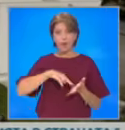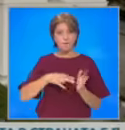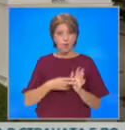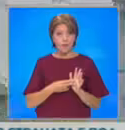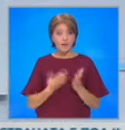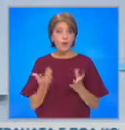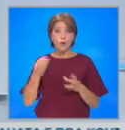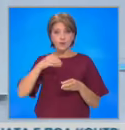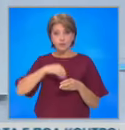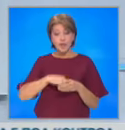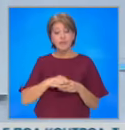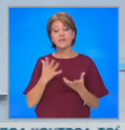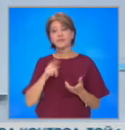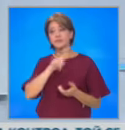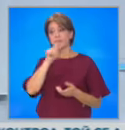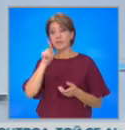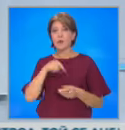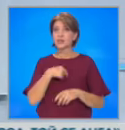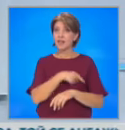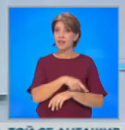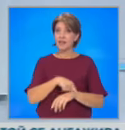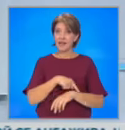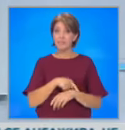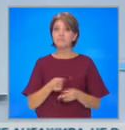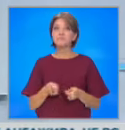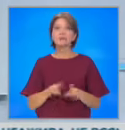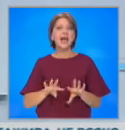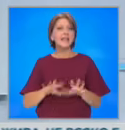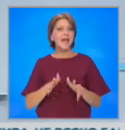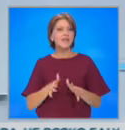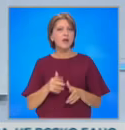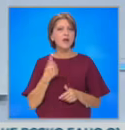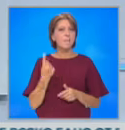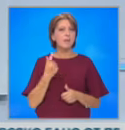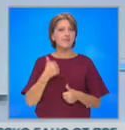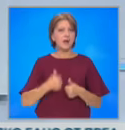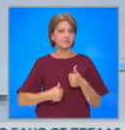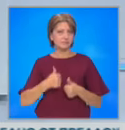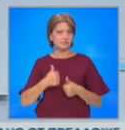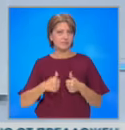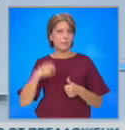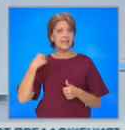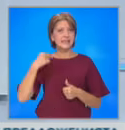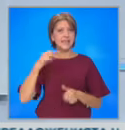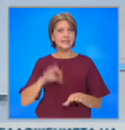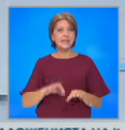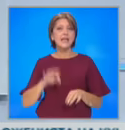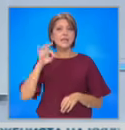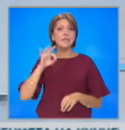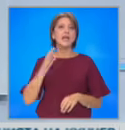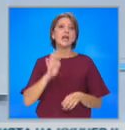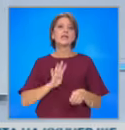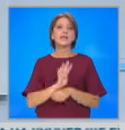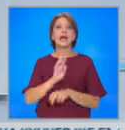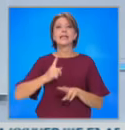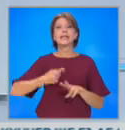време. А най-вероятната дата за първия тур на президентските избори е 14 ноември, обяви председателят